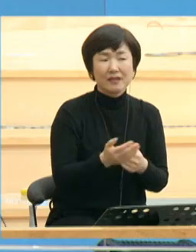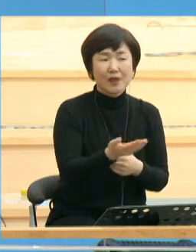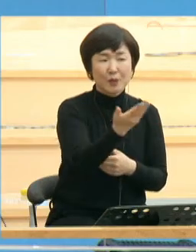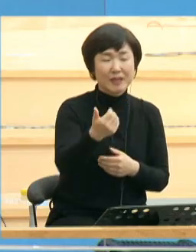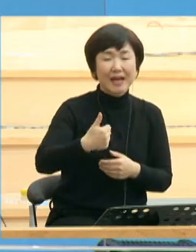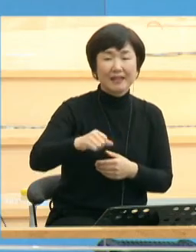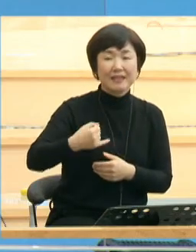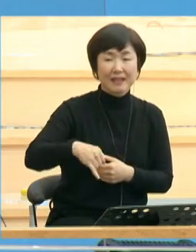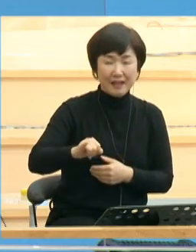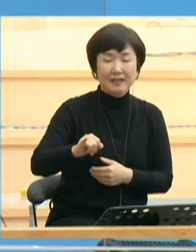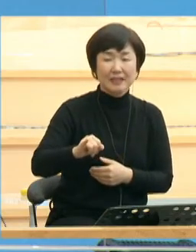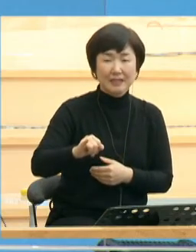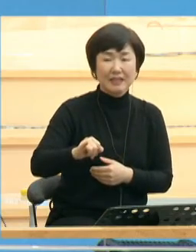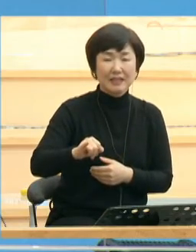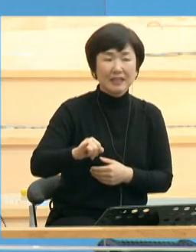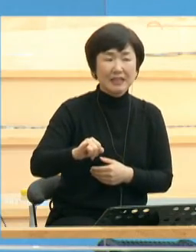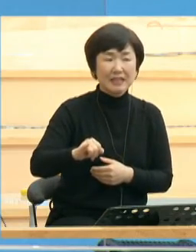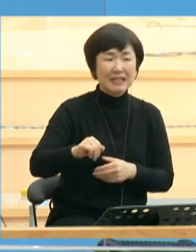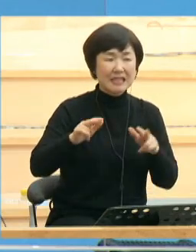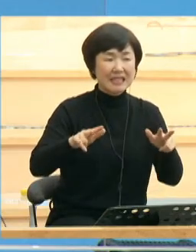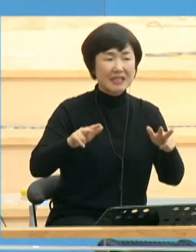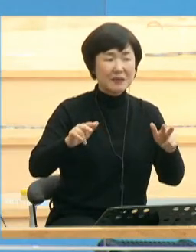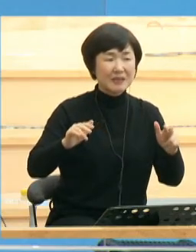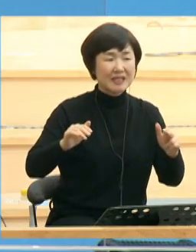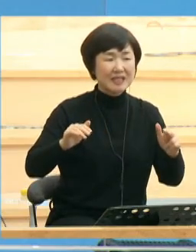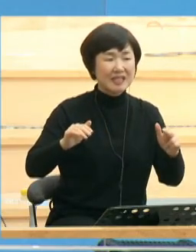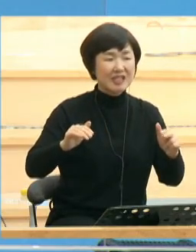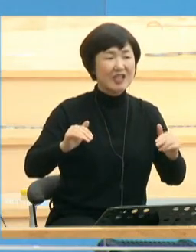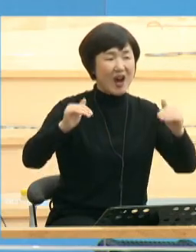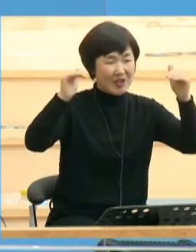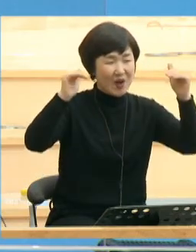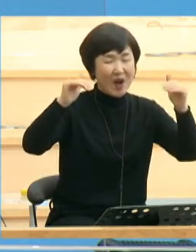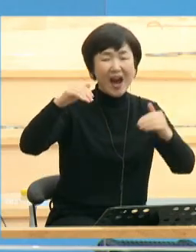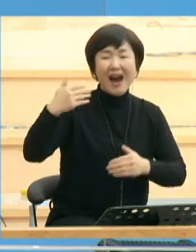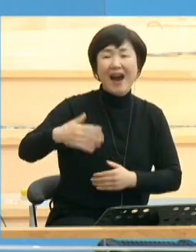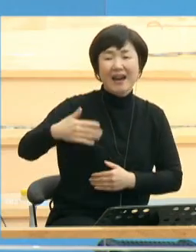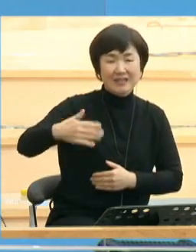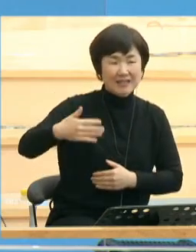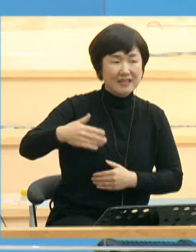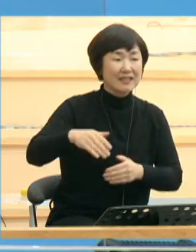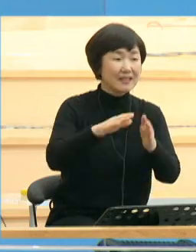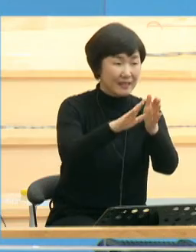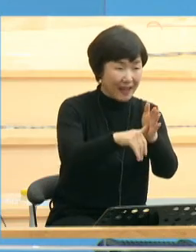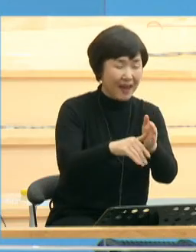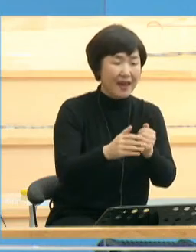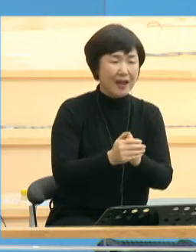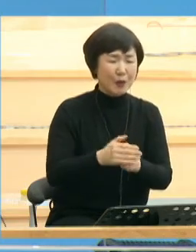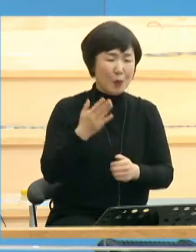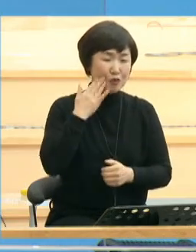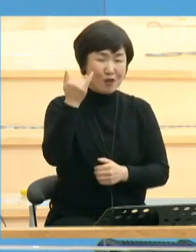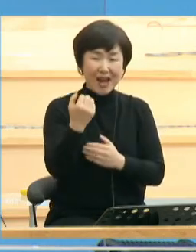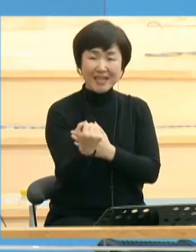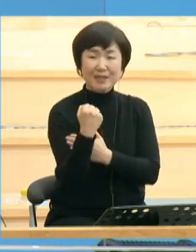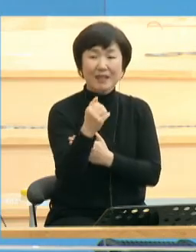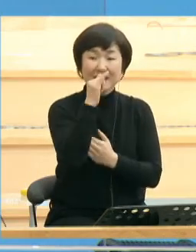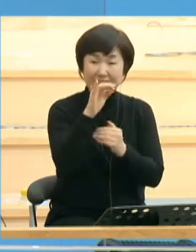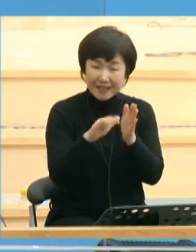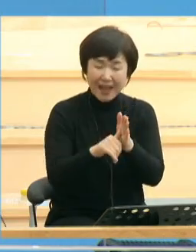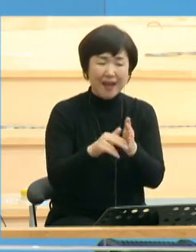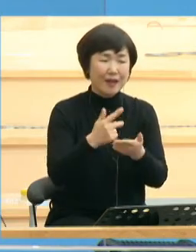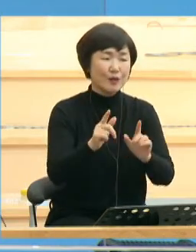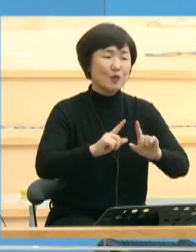자녀들이 머리가 덜 굵어 쓸 때 그래도 여러분에게 어떤 영향력이 있을 때 주일성수